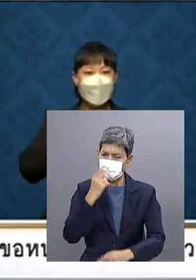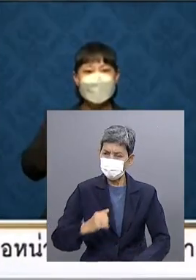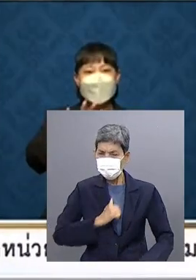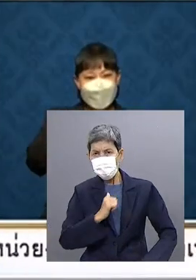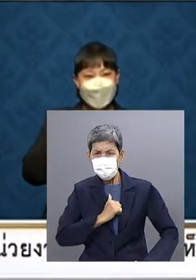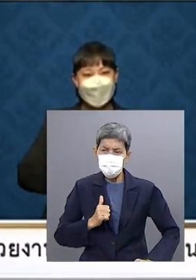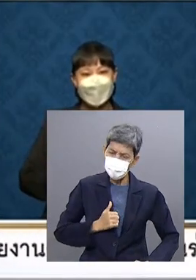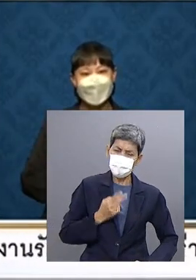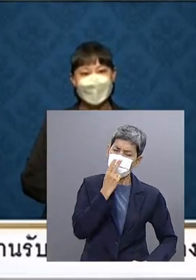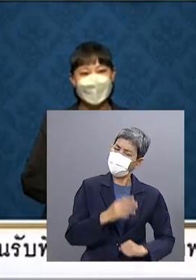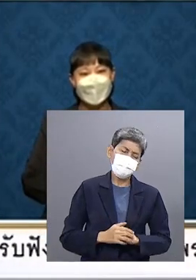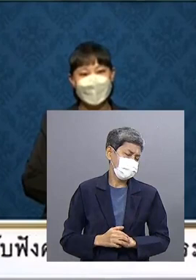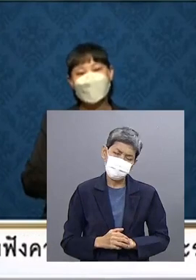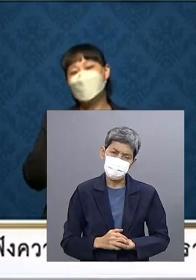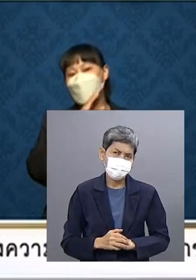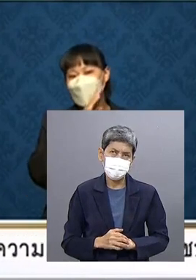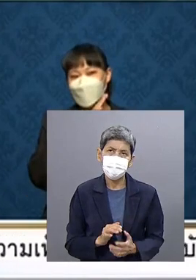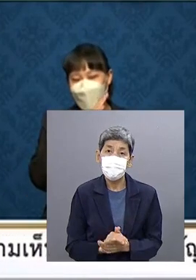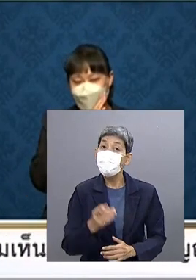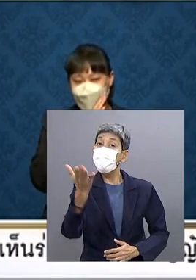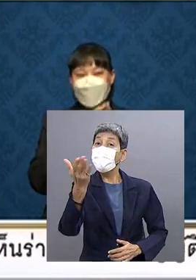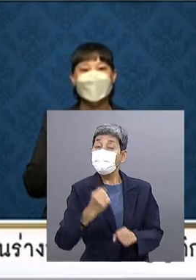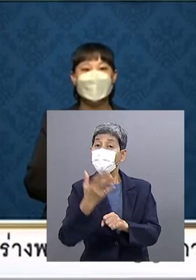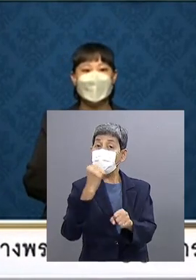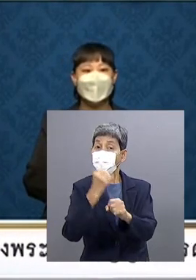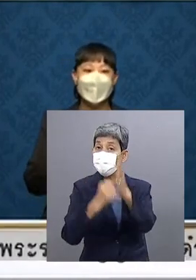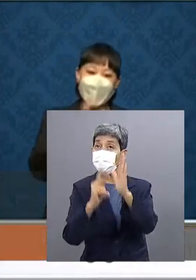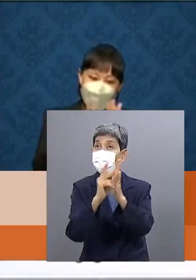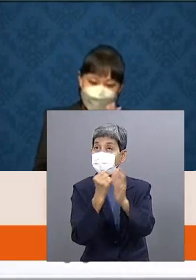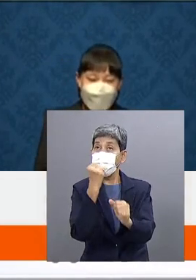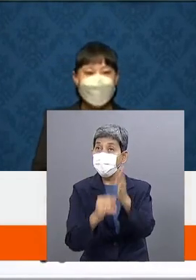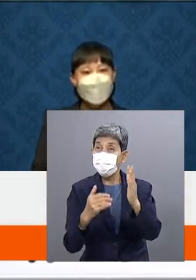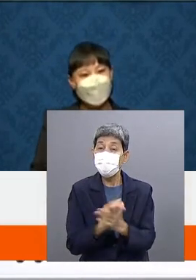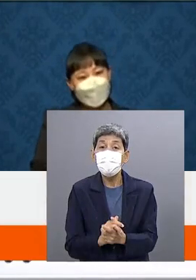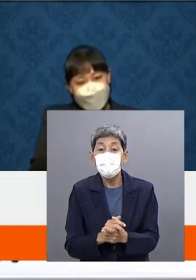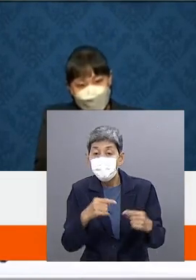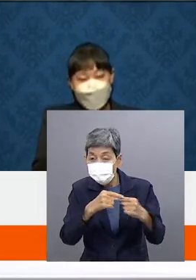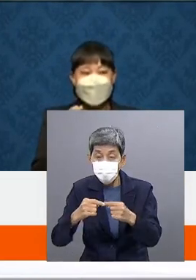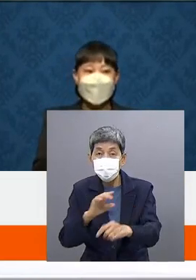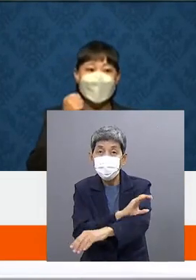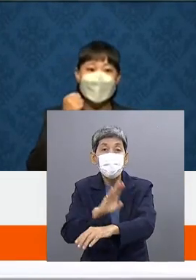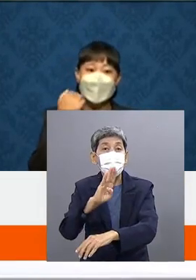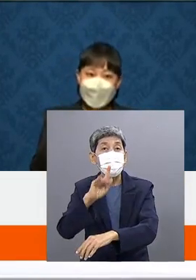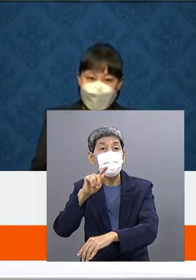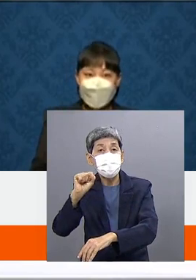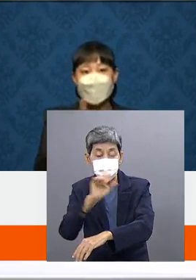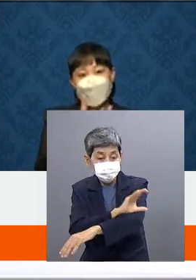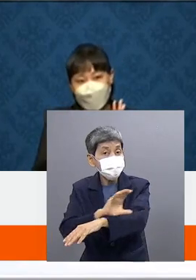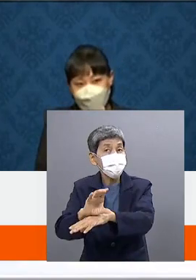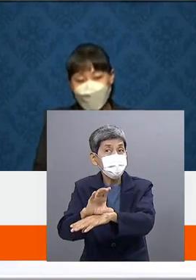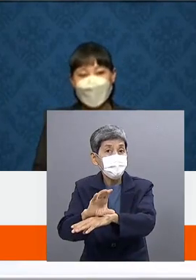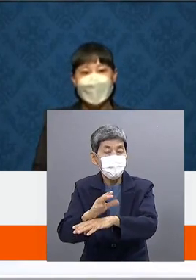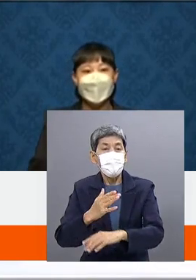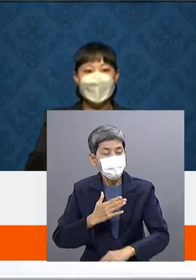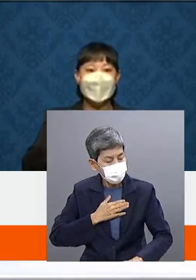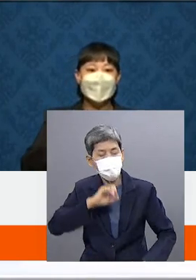อ้ะถ้าท่านกล้าทำผิดกฎหมายนะครับต่อสัมปทานให้บีดีเอสเนี่ยแต่ผมประกาศเลย